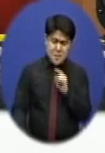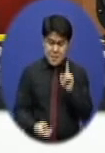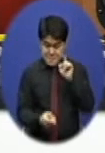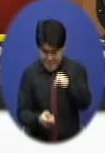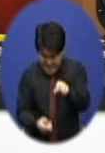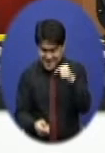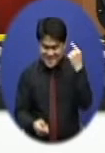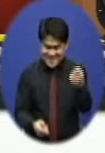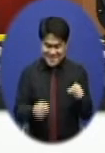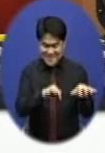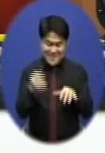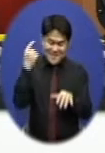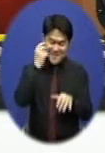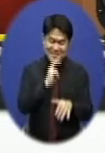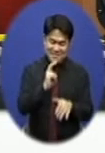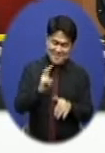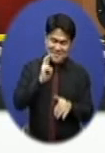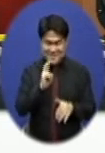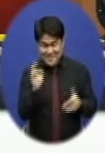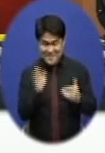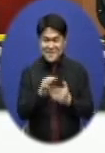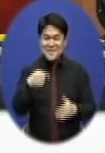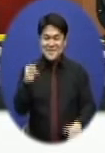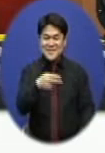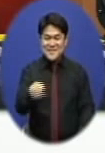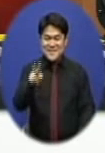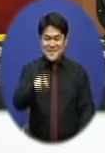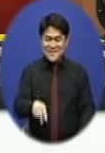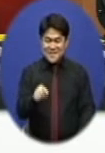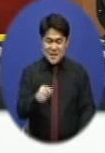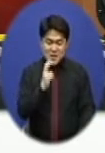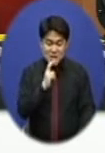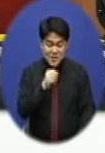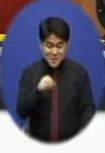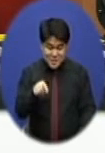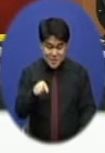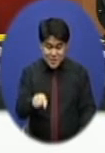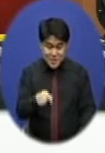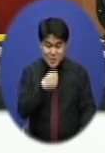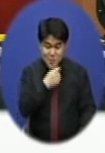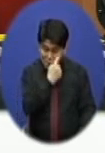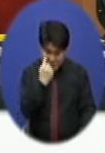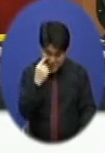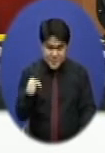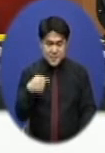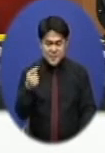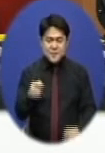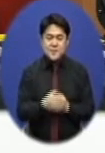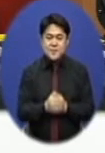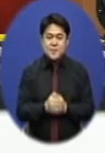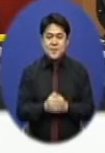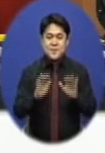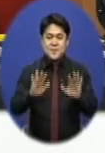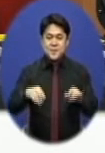선택하시고 반주에 맞춰서 노래를 부르신 뒤에 우물정자를 확인합니다. 그리고 점수도 확인하시고 그런 다음